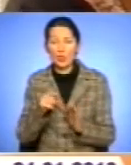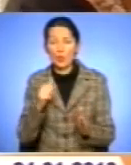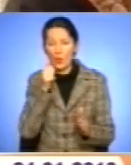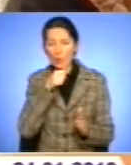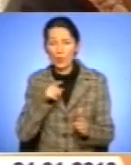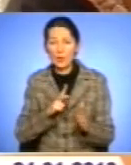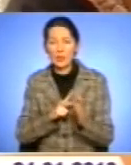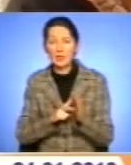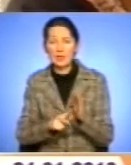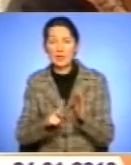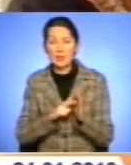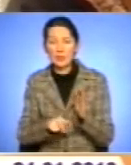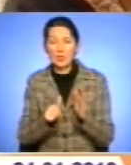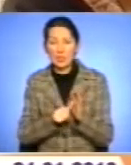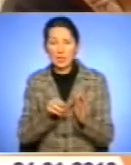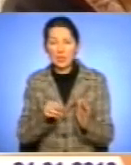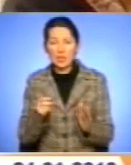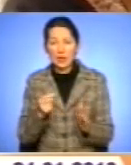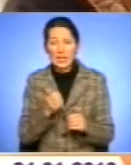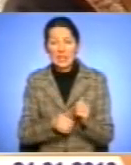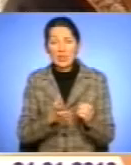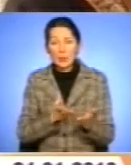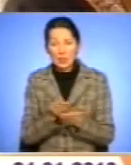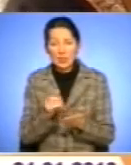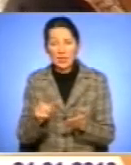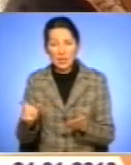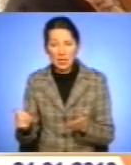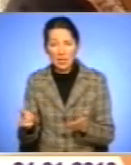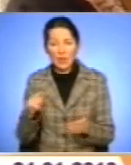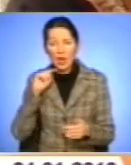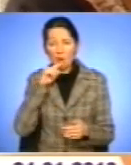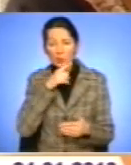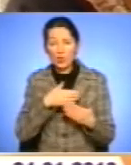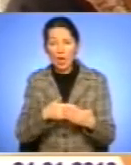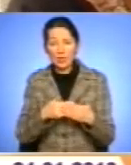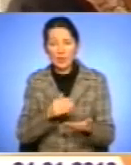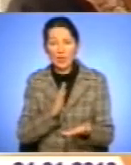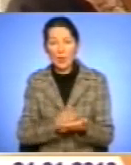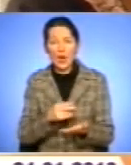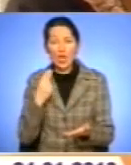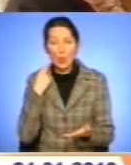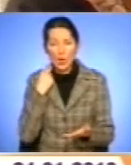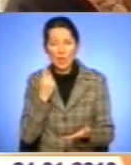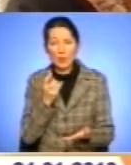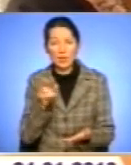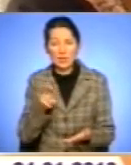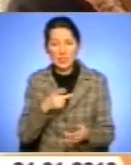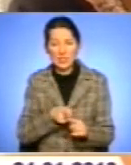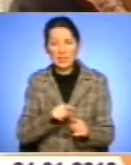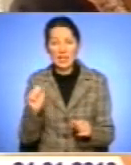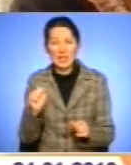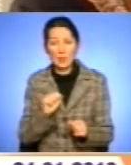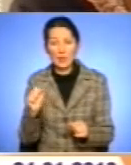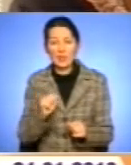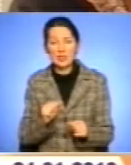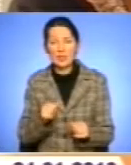процедура банкрутства. Загальна сума боргу із сплати єдиного соціального внеску в районі на початок року складає 109 тисяч гривень